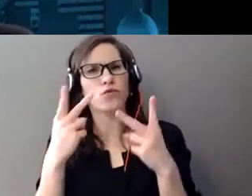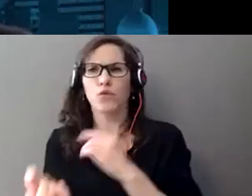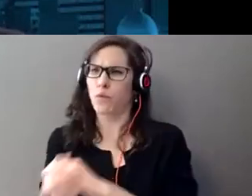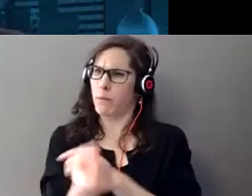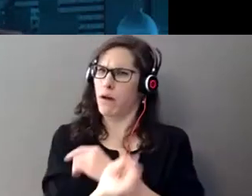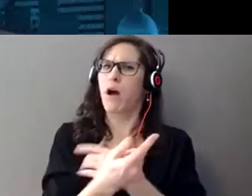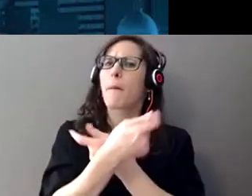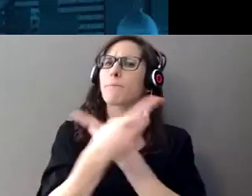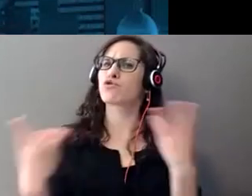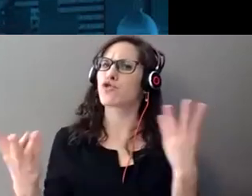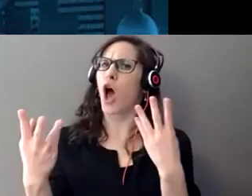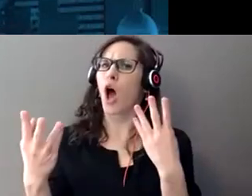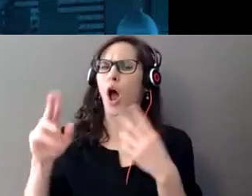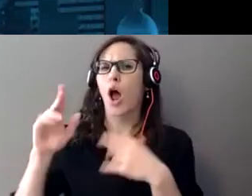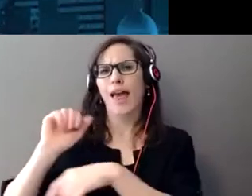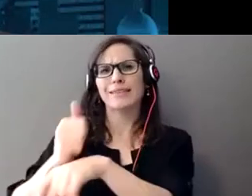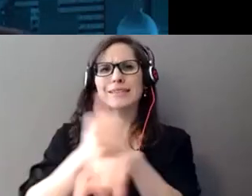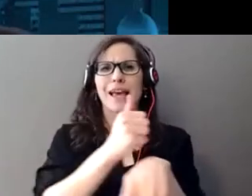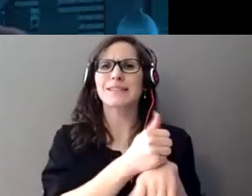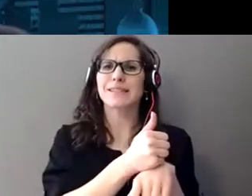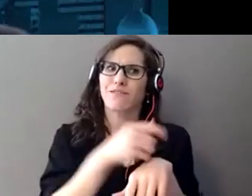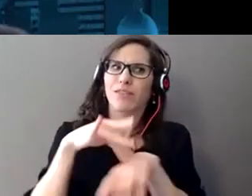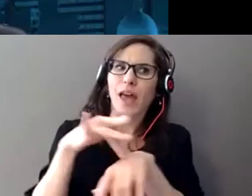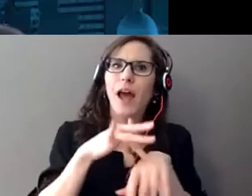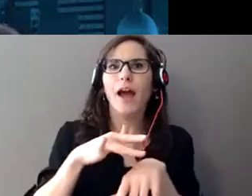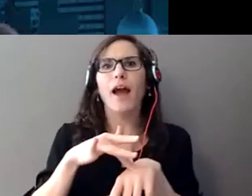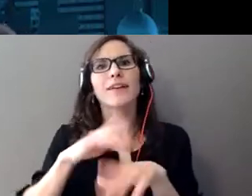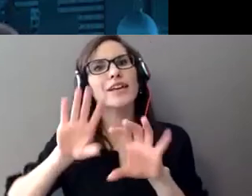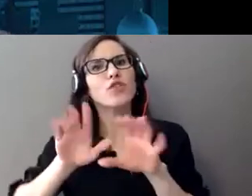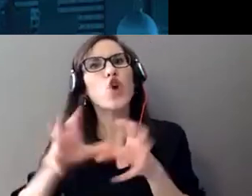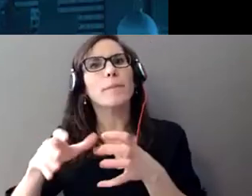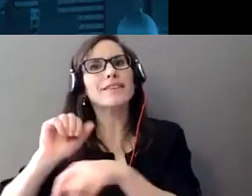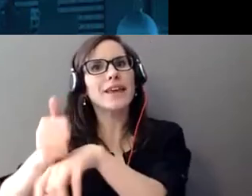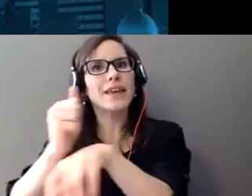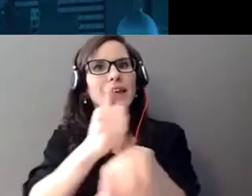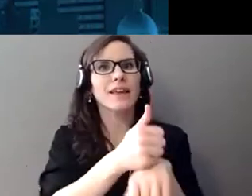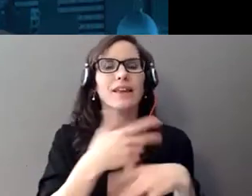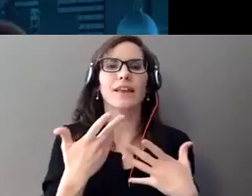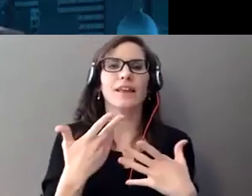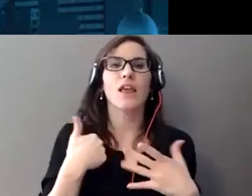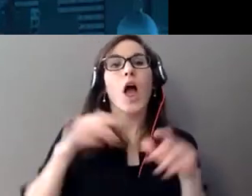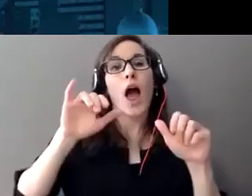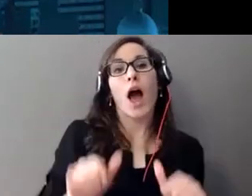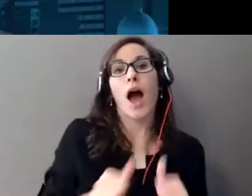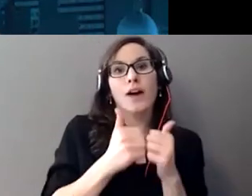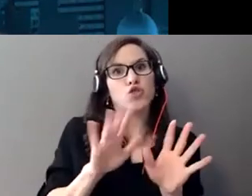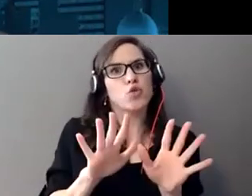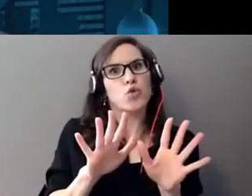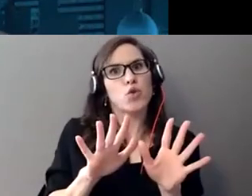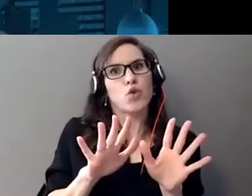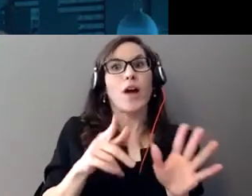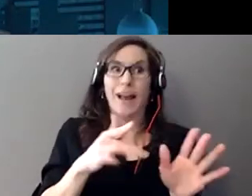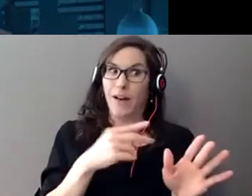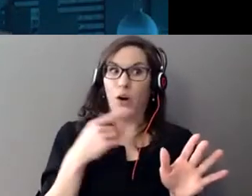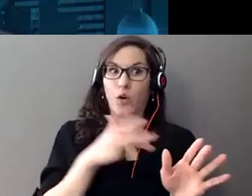terrain donc des comités se sont créés sur ces sujets-là alors l'enjeu c'est que les gens ne s'épuisent pas trop vite donc il y un enthousiasme qu'on a